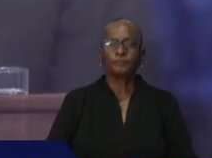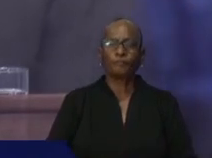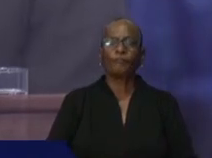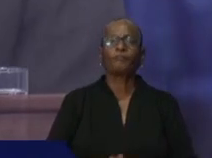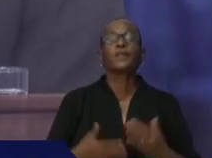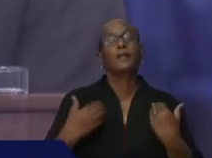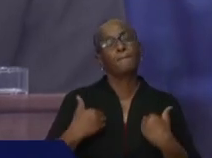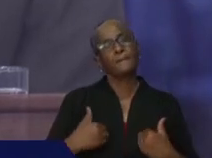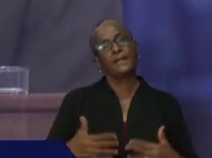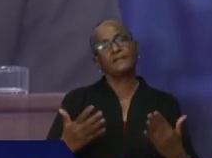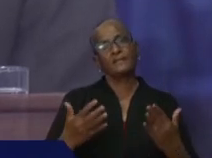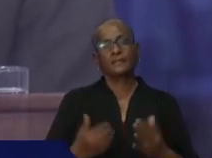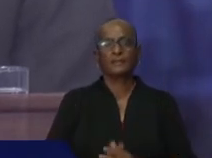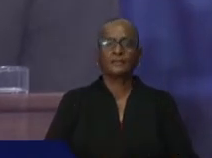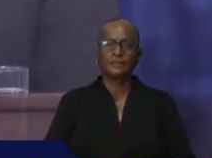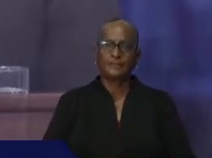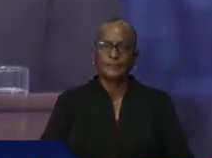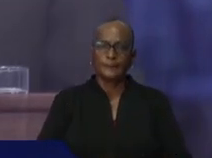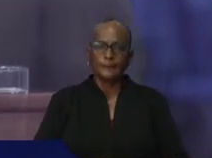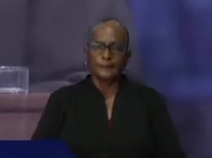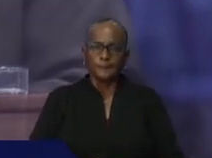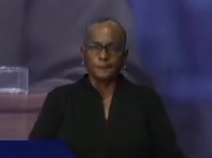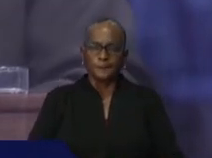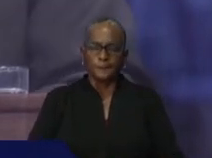Mijn mensen,